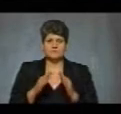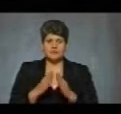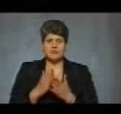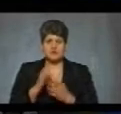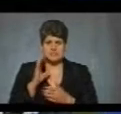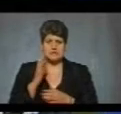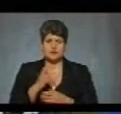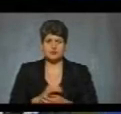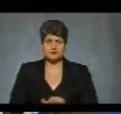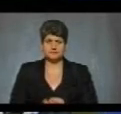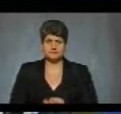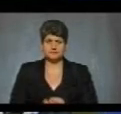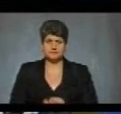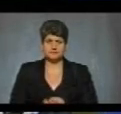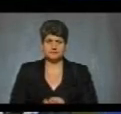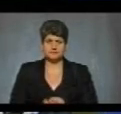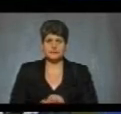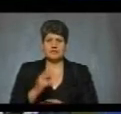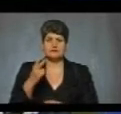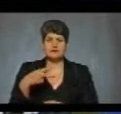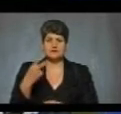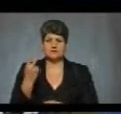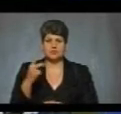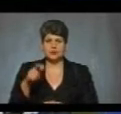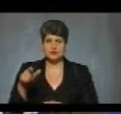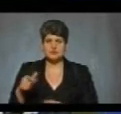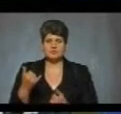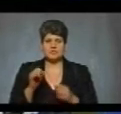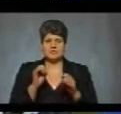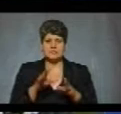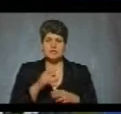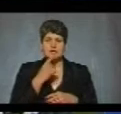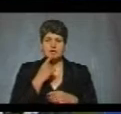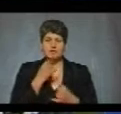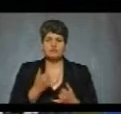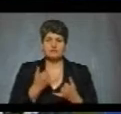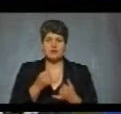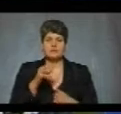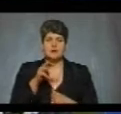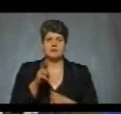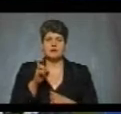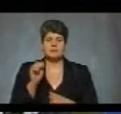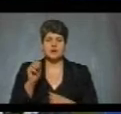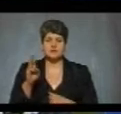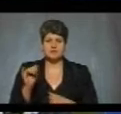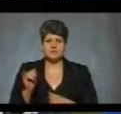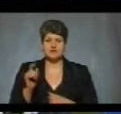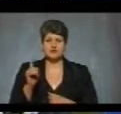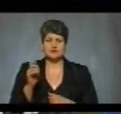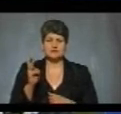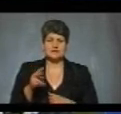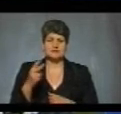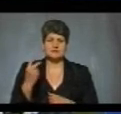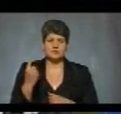досить серйозними. 22 осіб сьогодні здали кров для Михайла Башаєва, військового 131-го окремого